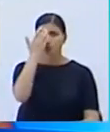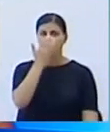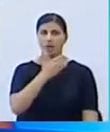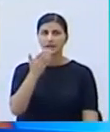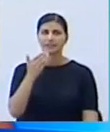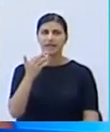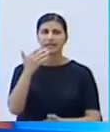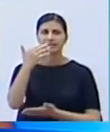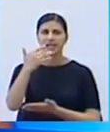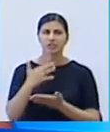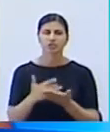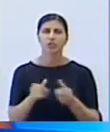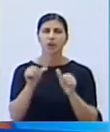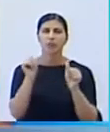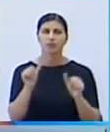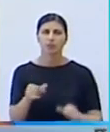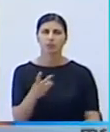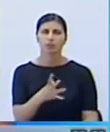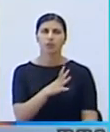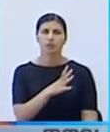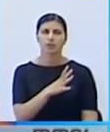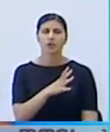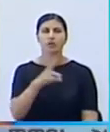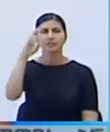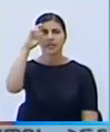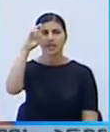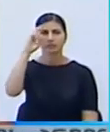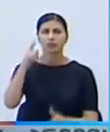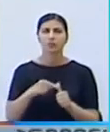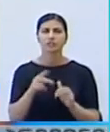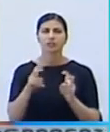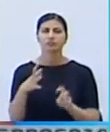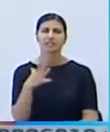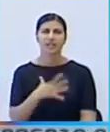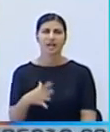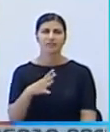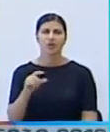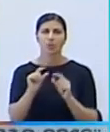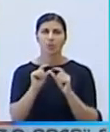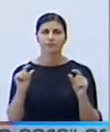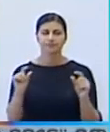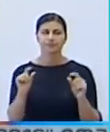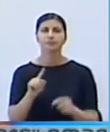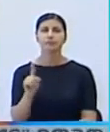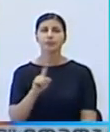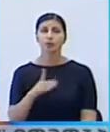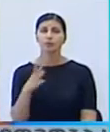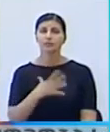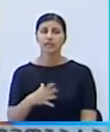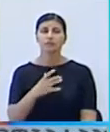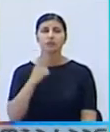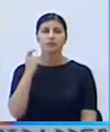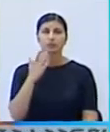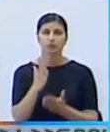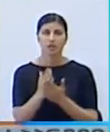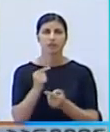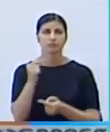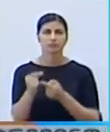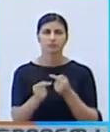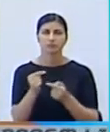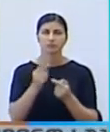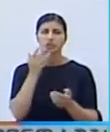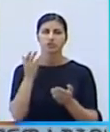რეესტრში გაფორმებულიყო სახელმწიფო სახელწოდებით საქართველო, ანუ ის, რომ საქართველო დამოუკიდებელია აწ და მარადის,